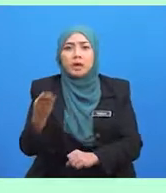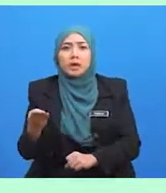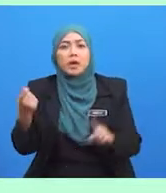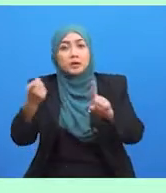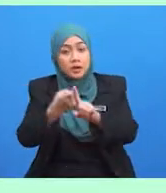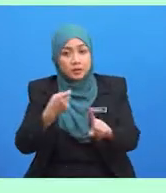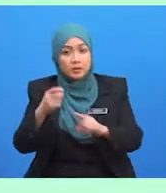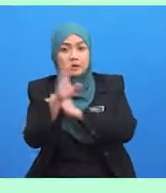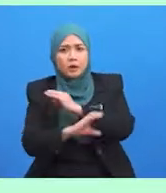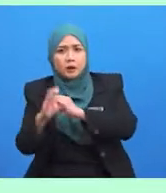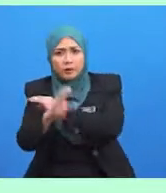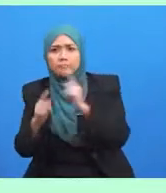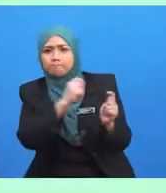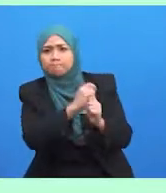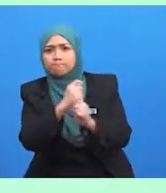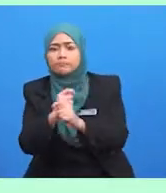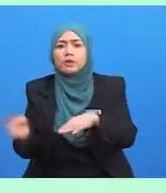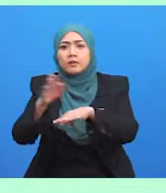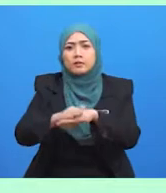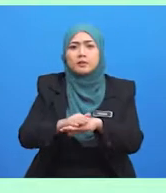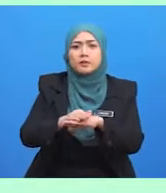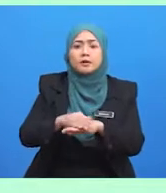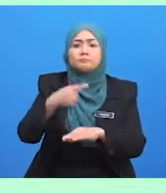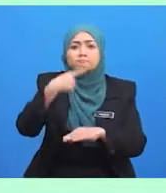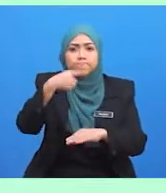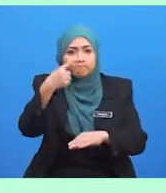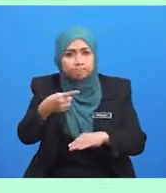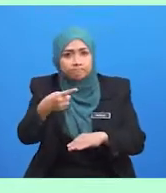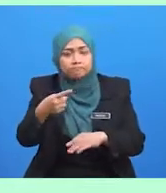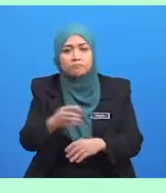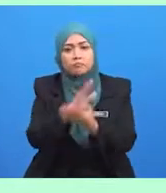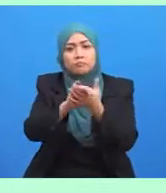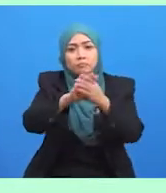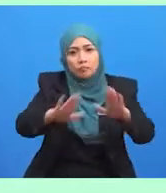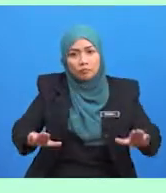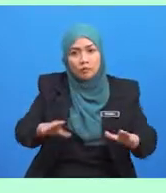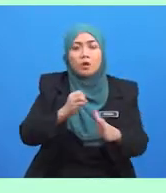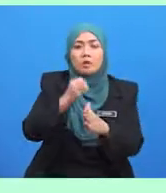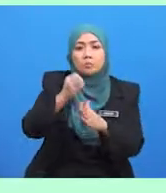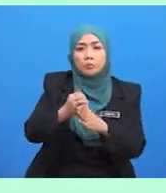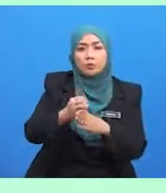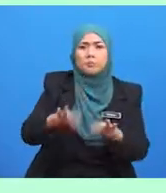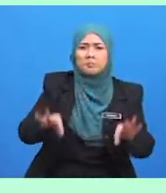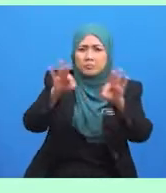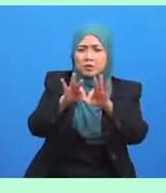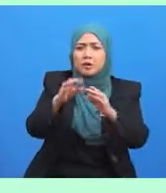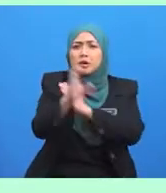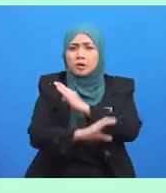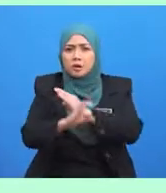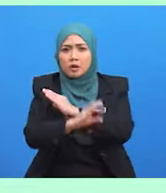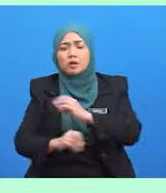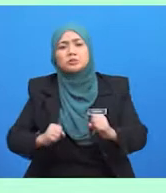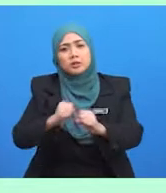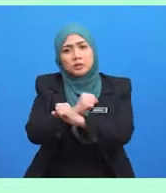dari negara tertentu atas alasan keselamatan atau kepentingan negara. Sekatan tersebut ialah